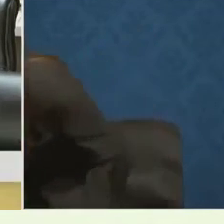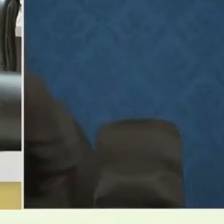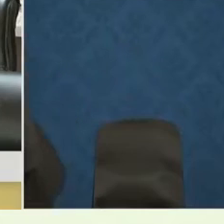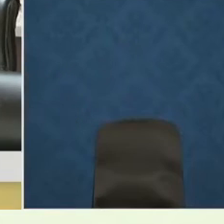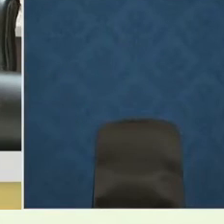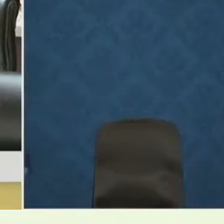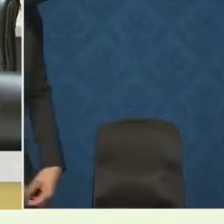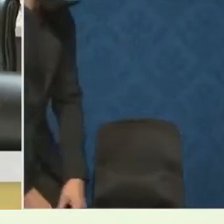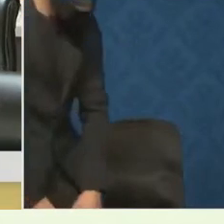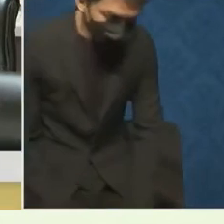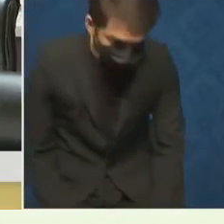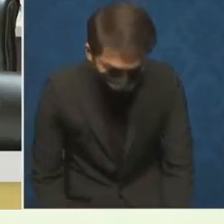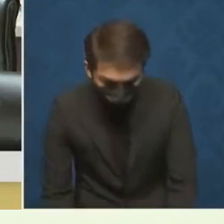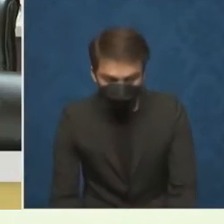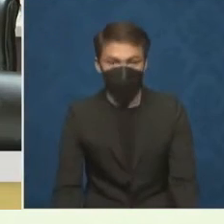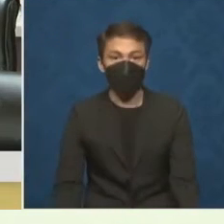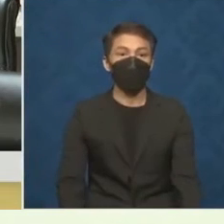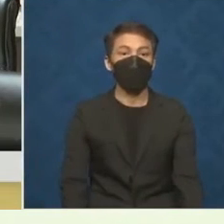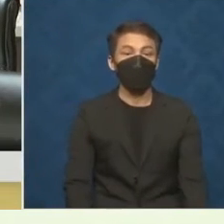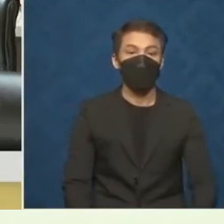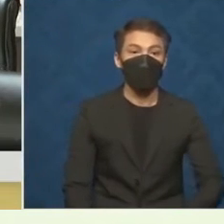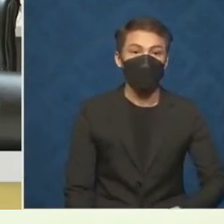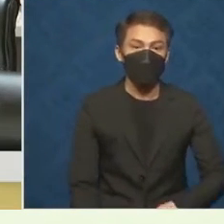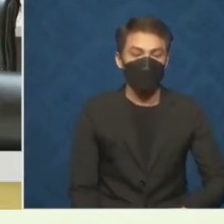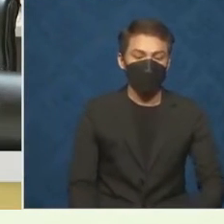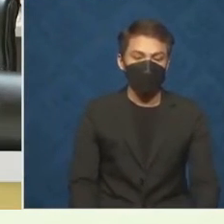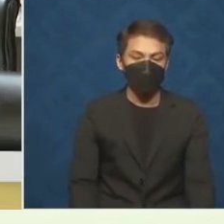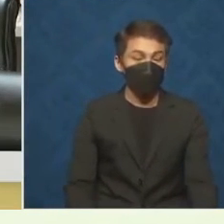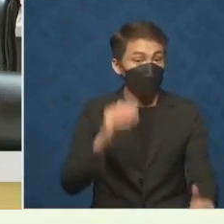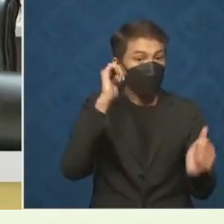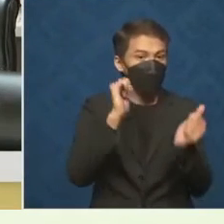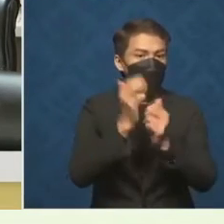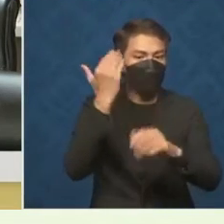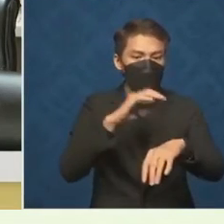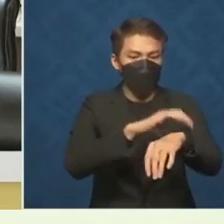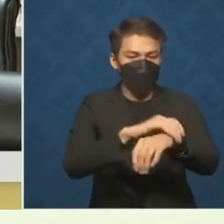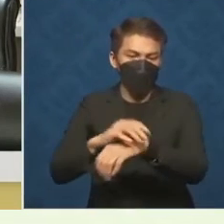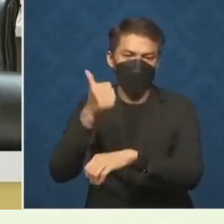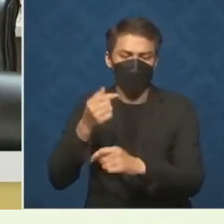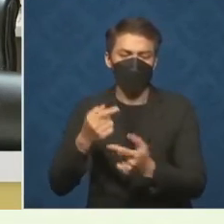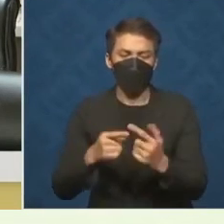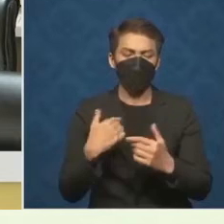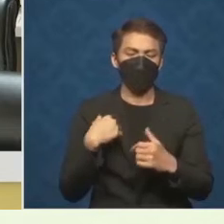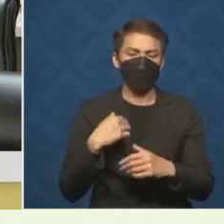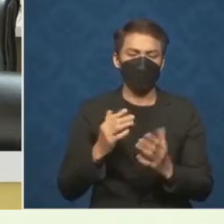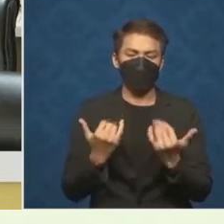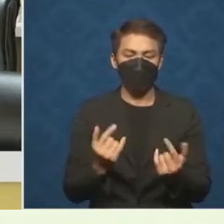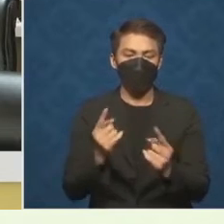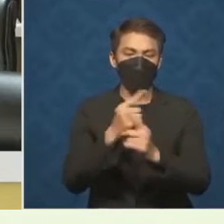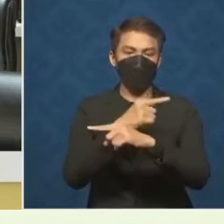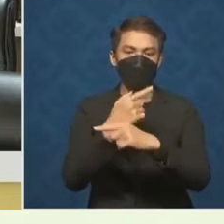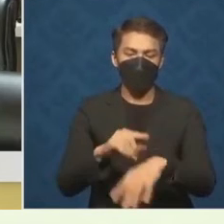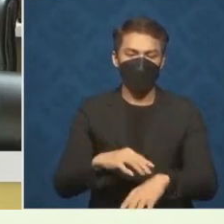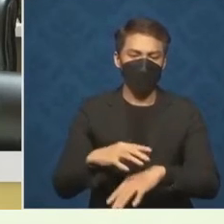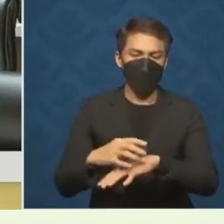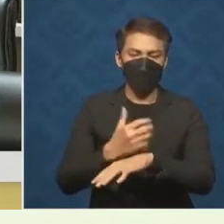ำเนินคดีได้นะครับแต่ตอนนี้ผมไม่ได้เป็นตำรวจแล้วเป็นผู้สมัครคนหนึ่งนะฮะก็ไม่มีอำนาจไปจับกุมเห็นเ